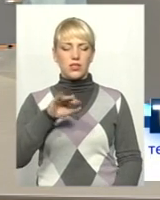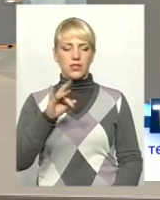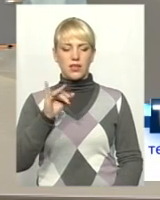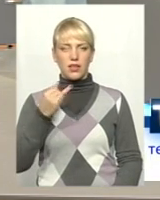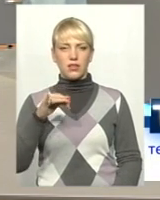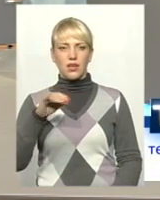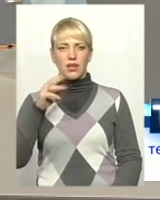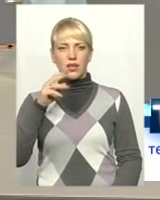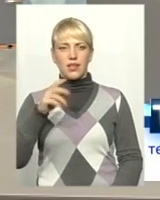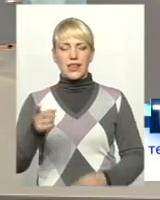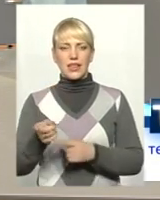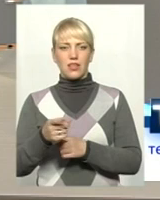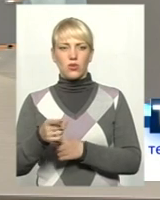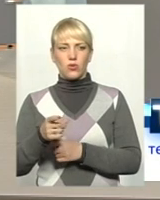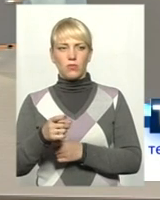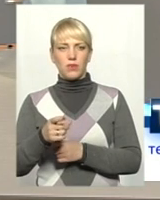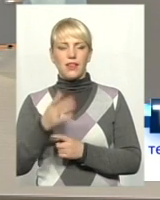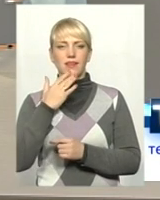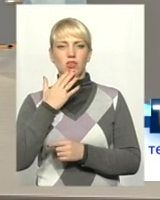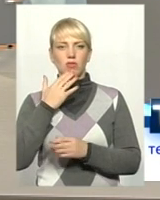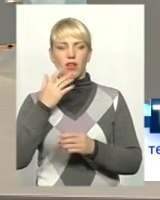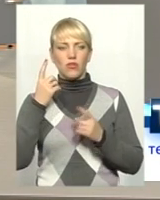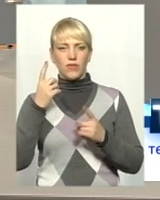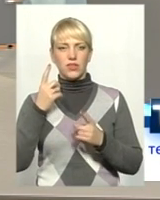буду говорити, це така дорога, як